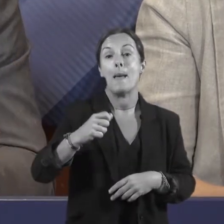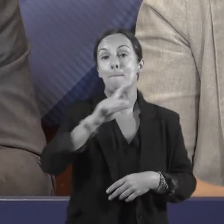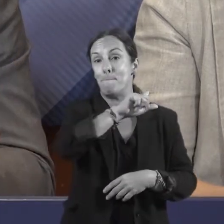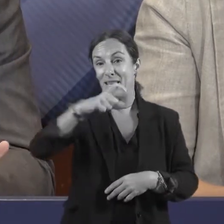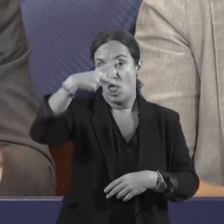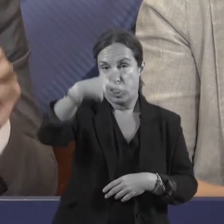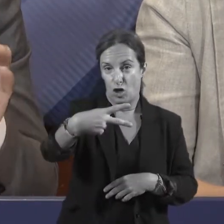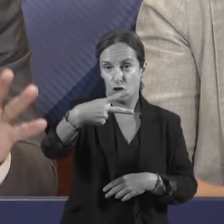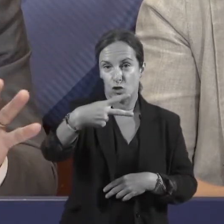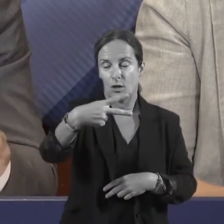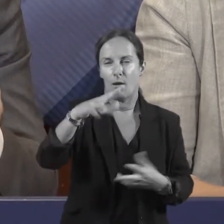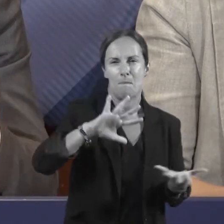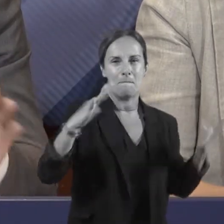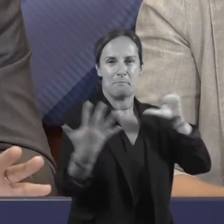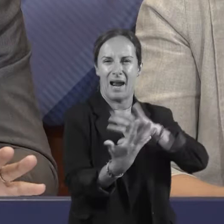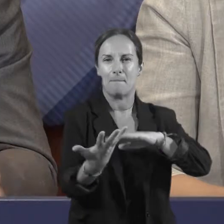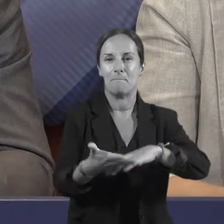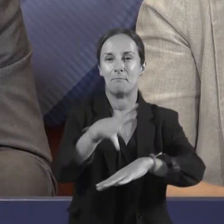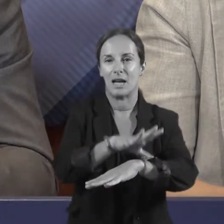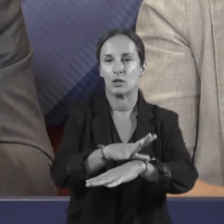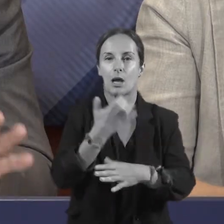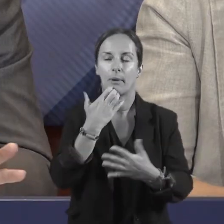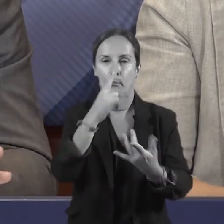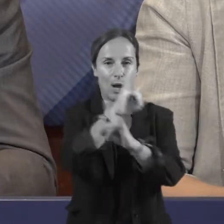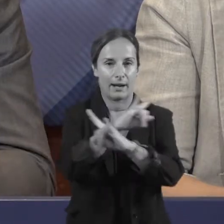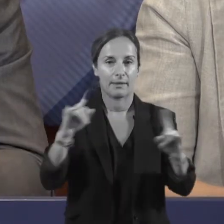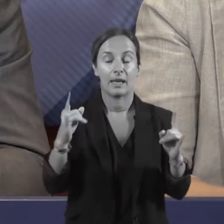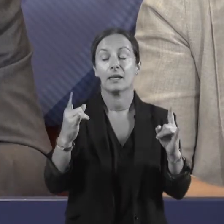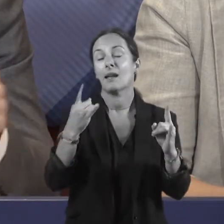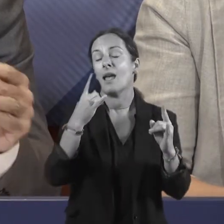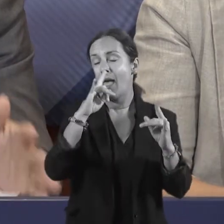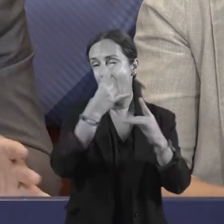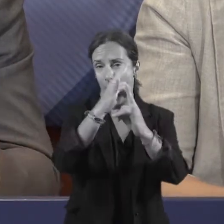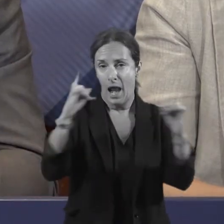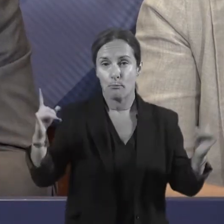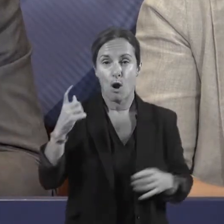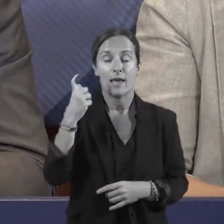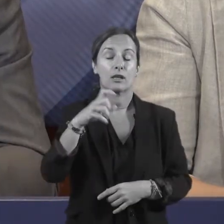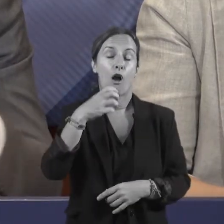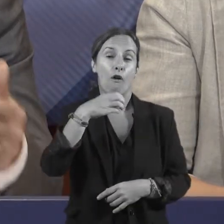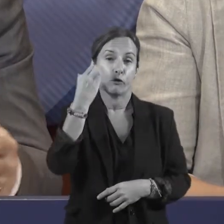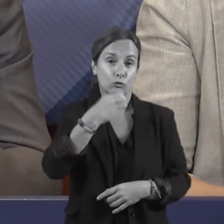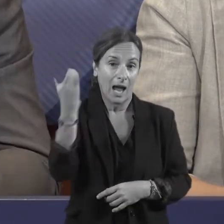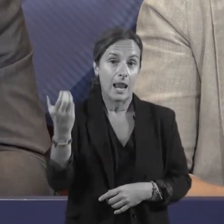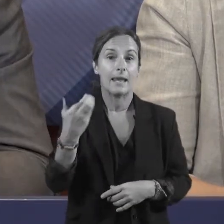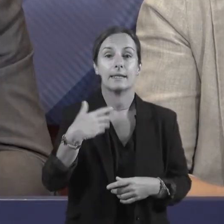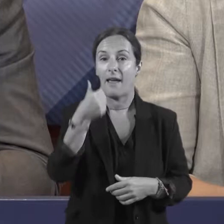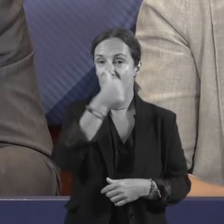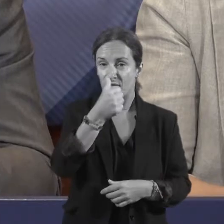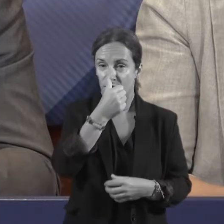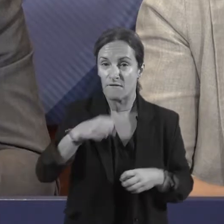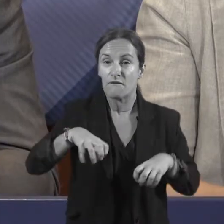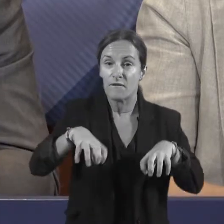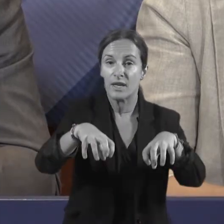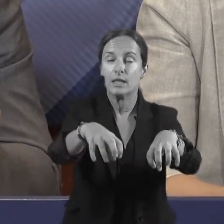què és Mallorca, com ara la recreació d'un jardí d'arbres frutals, de les nostres vinyes, dels nostres olives.